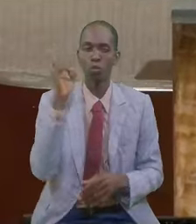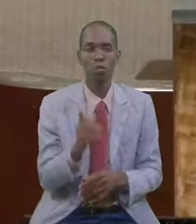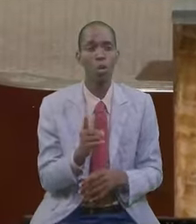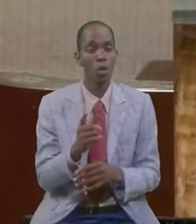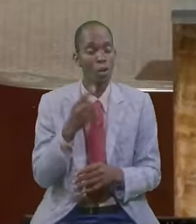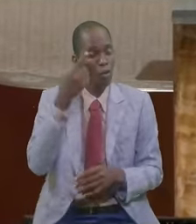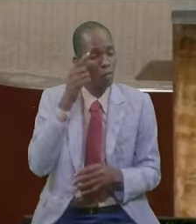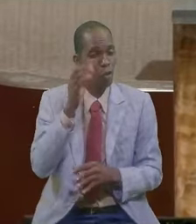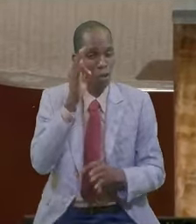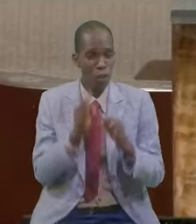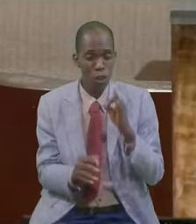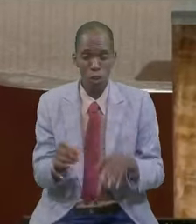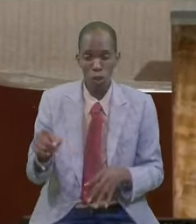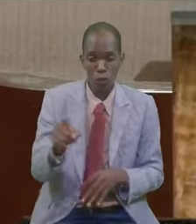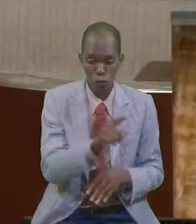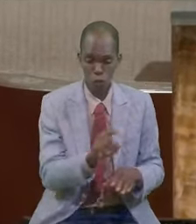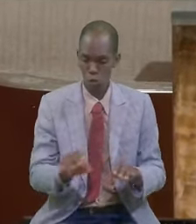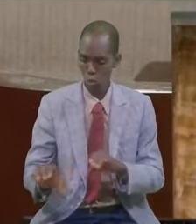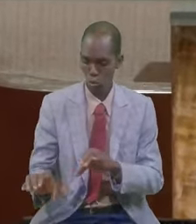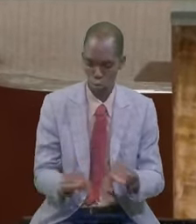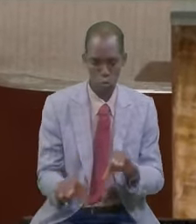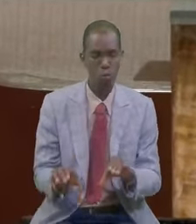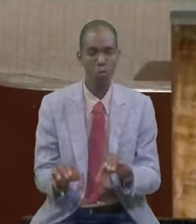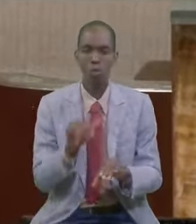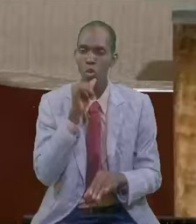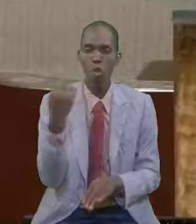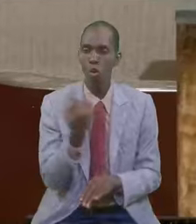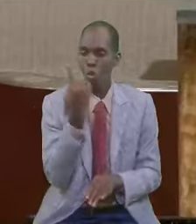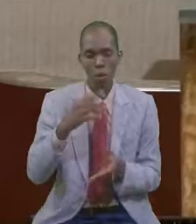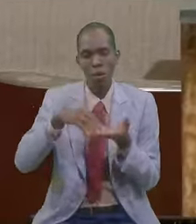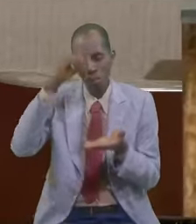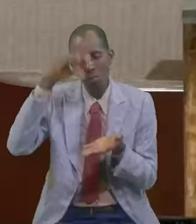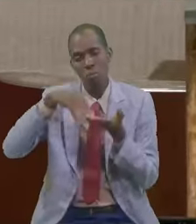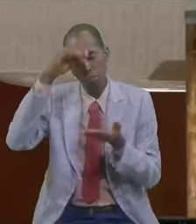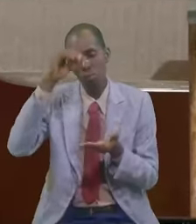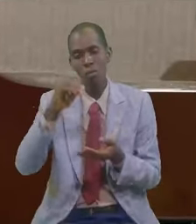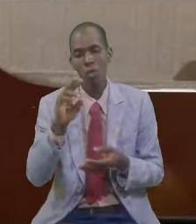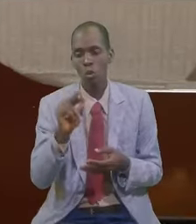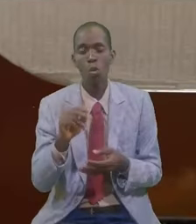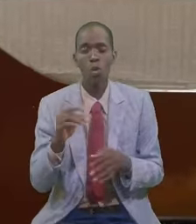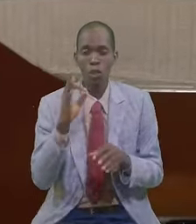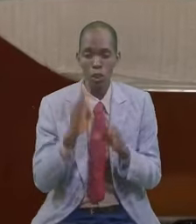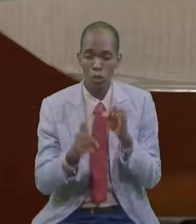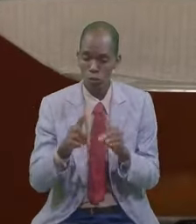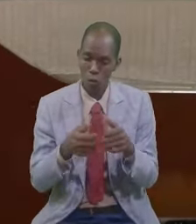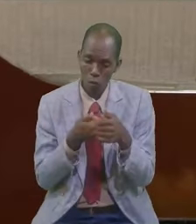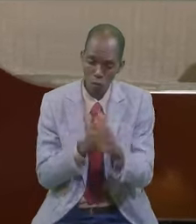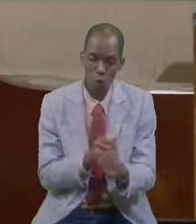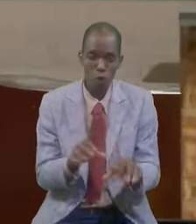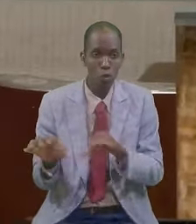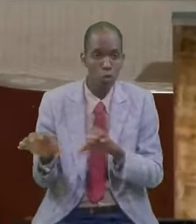les pratiquants de la parole, et non seulement les auditeurs de la parole, car en faisant cela, vous ne